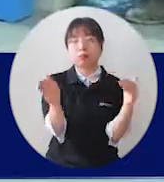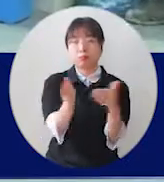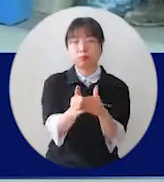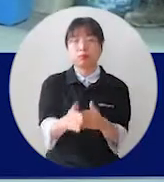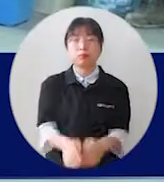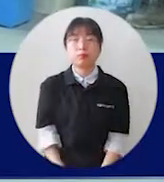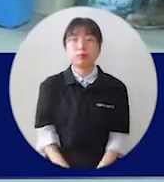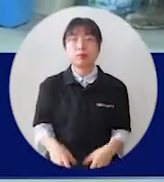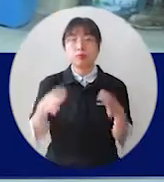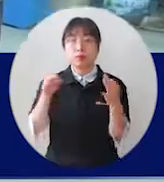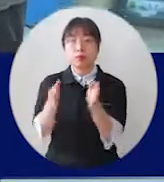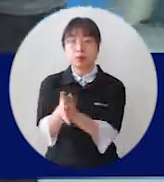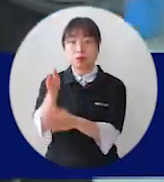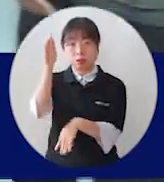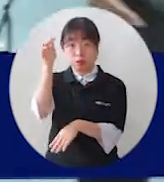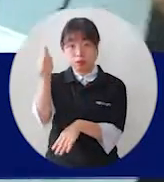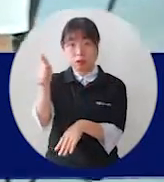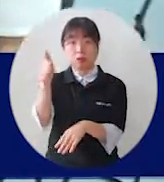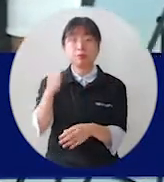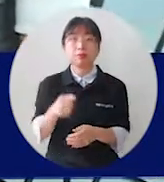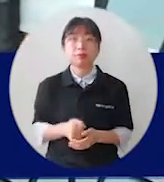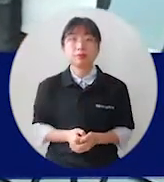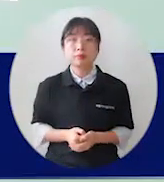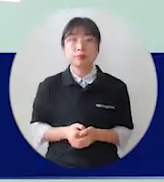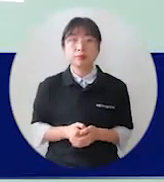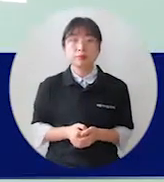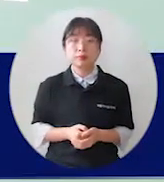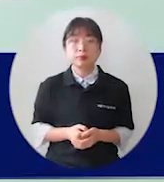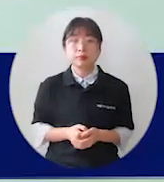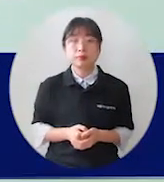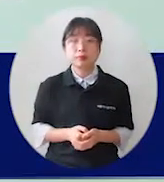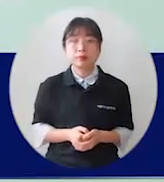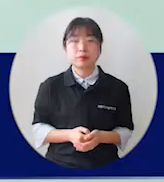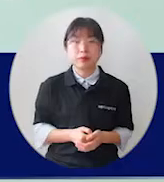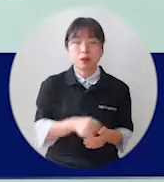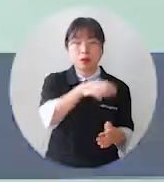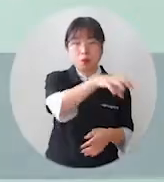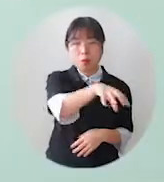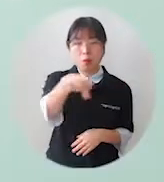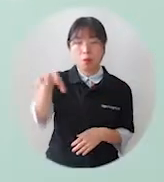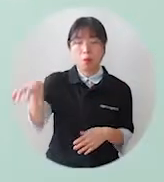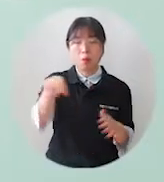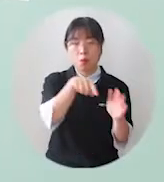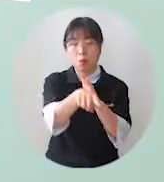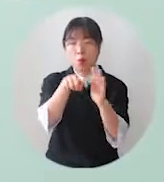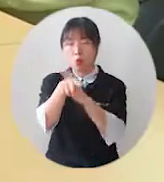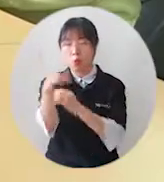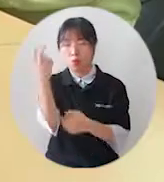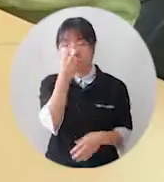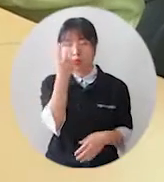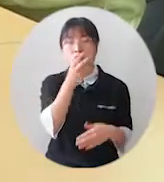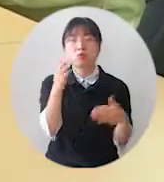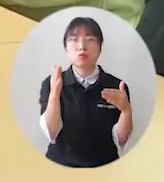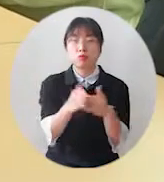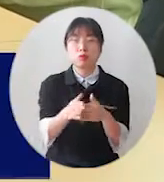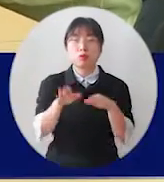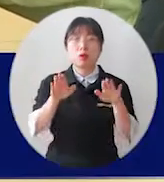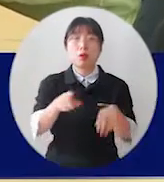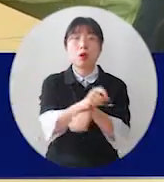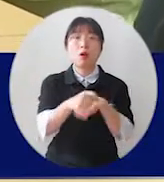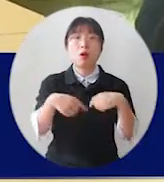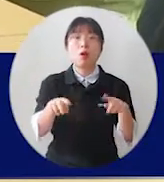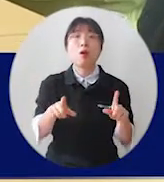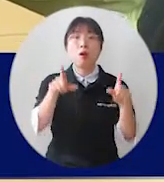의왕시장은 제21차 현장 행정의 날을 맞아 재난취약시설 현장 점검에 나섰습니다. 이번 현장